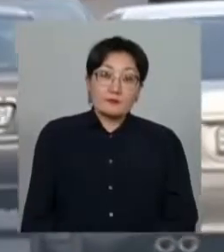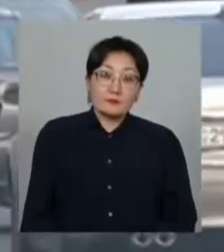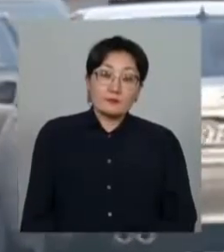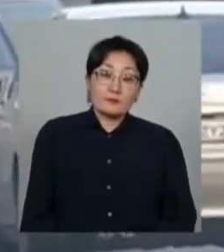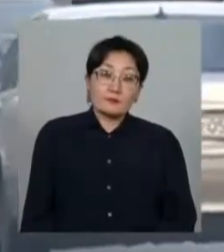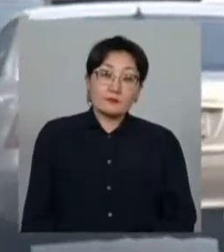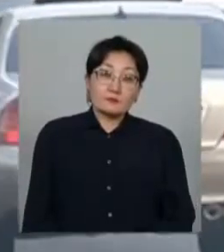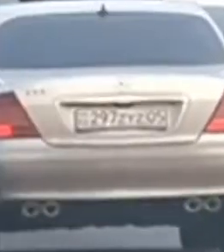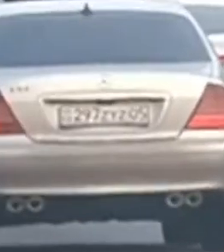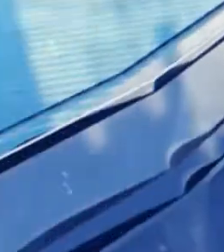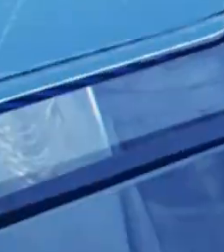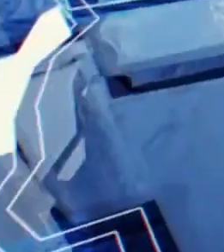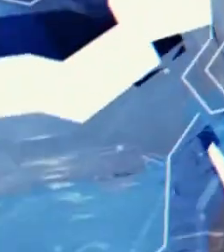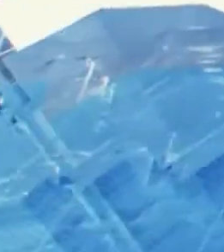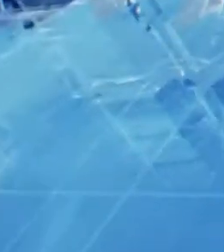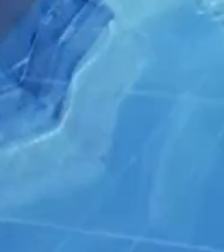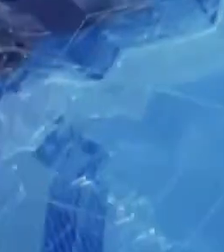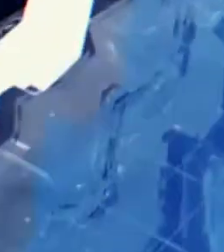«Алматы».